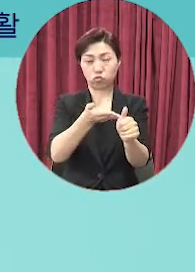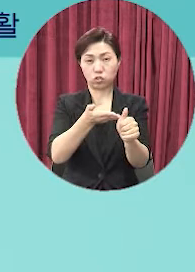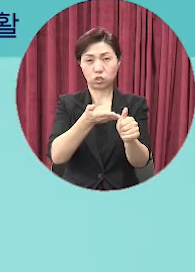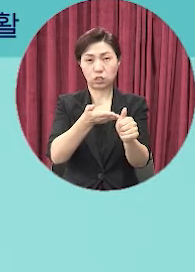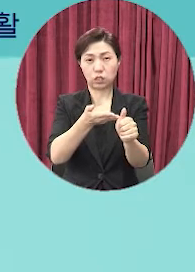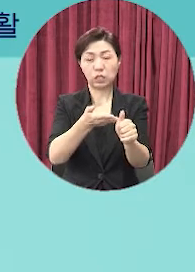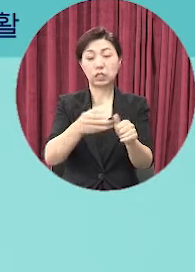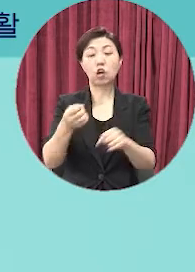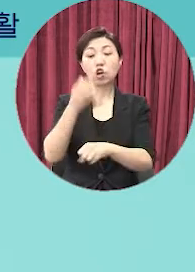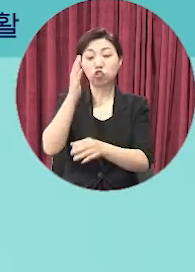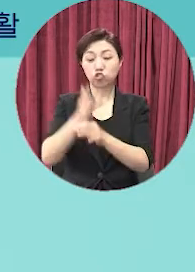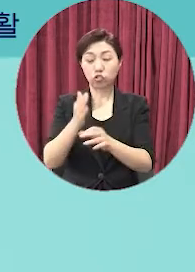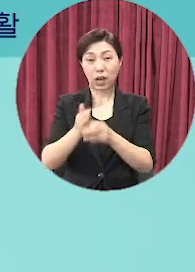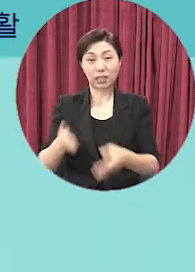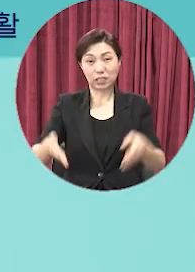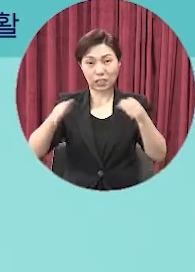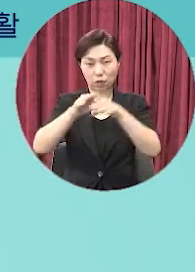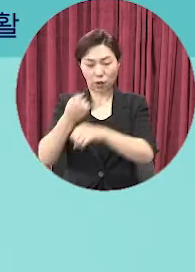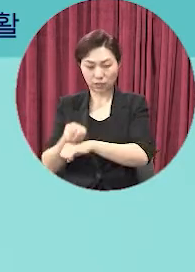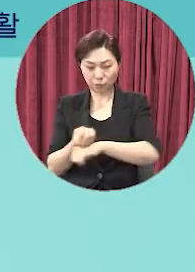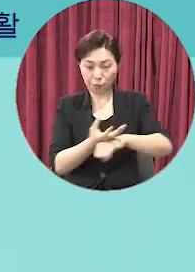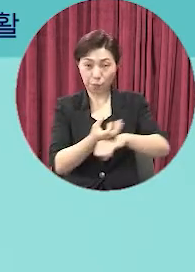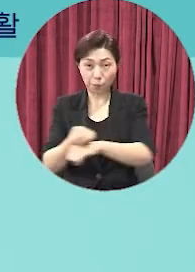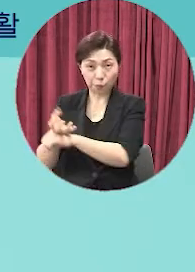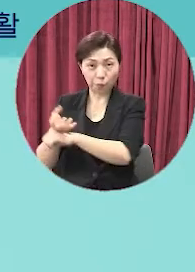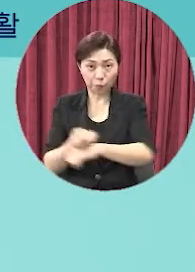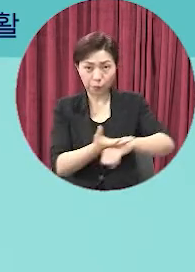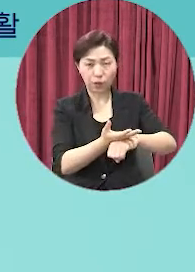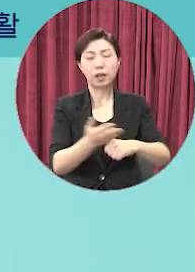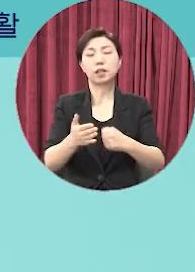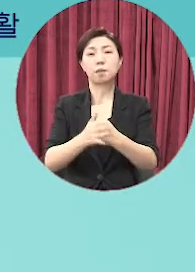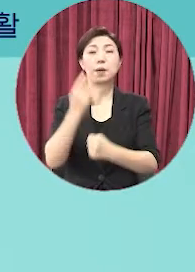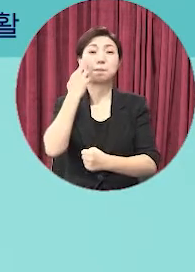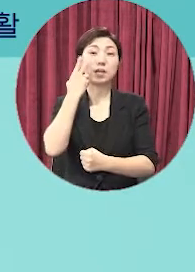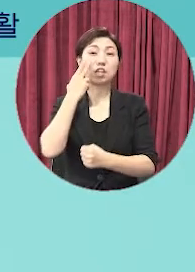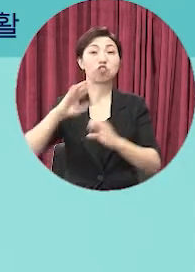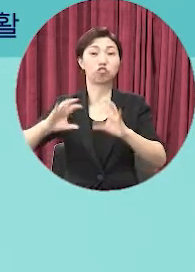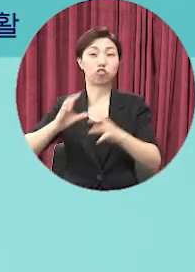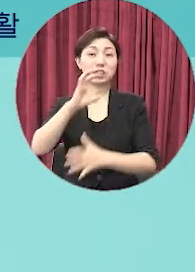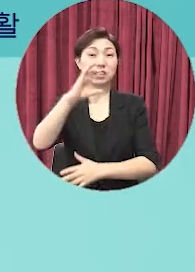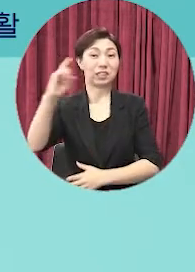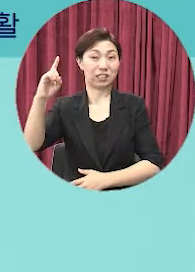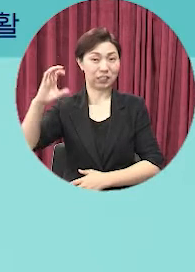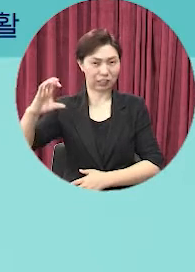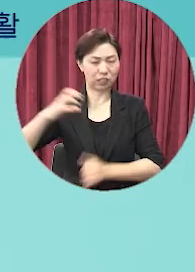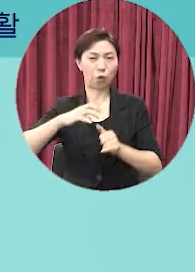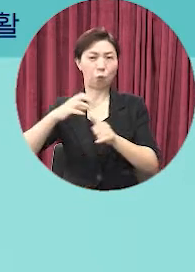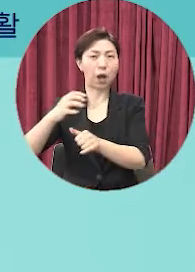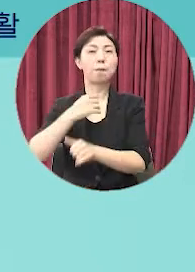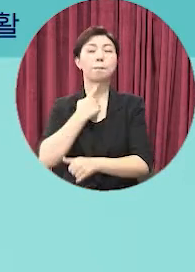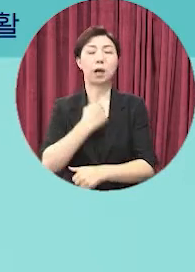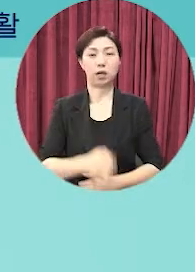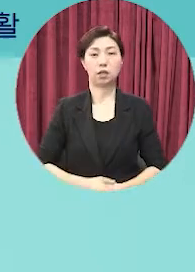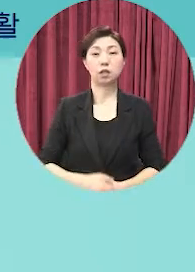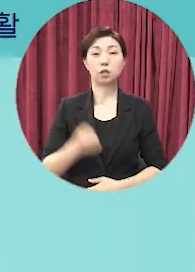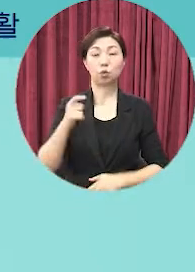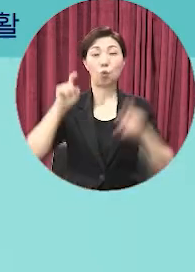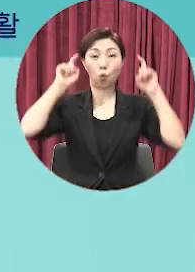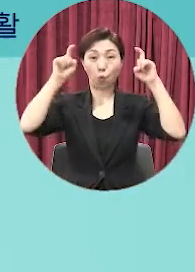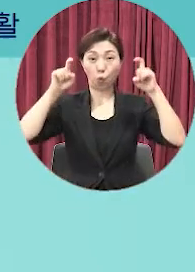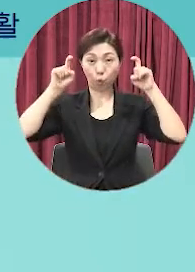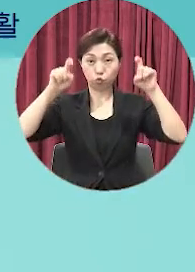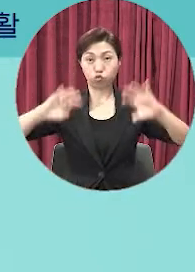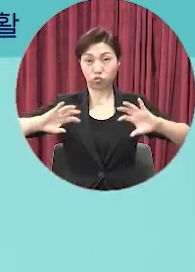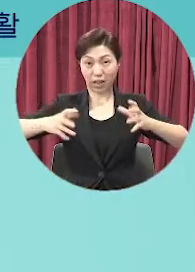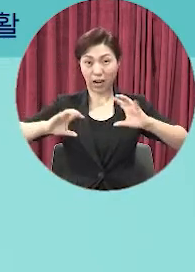이 플랫폼을 이용할 수 있도록 미국 CDC에서도 제공을 했고, 또 호주가 또